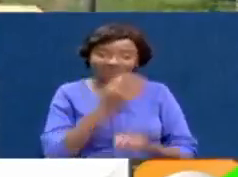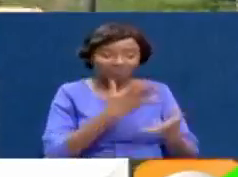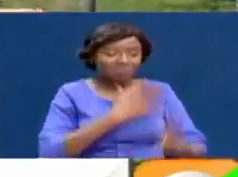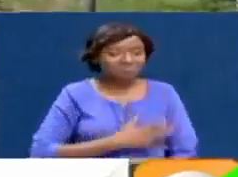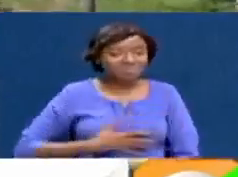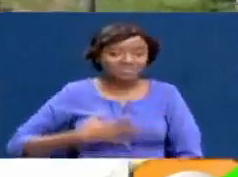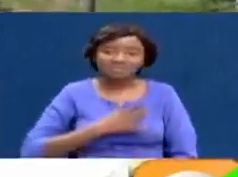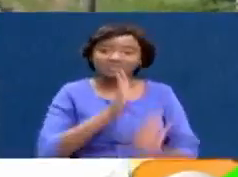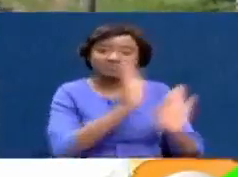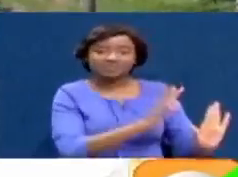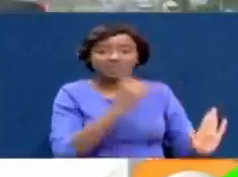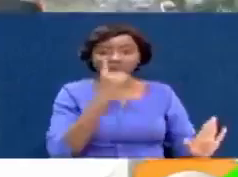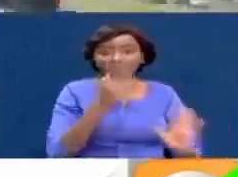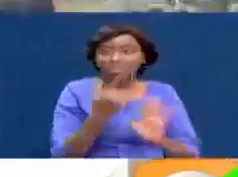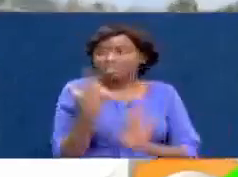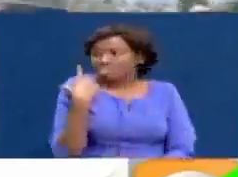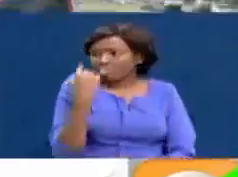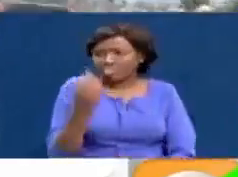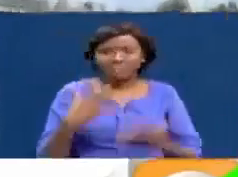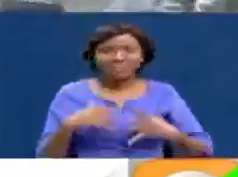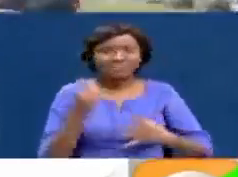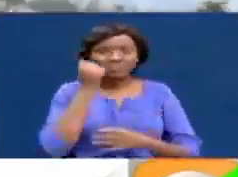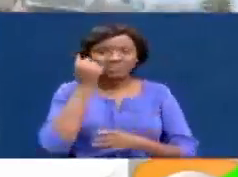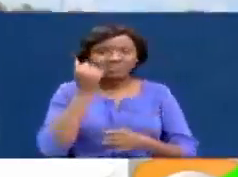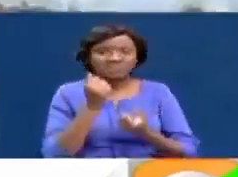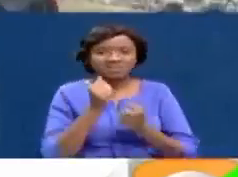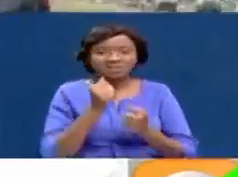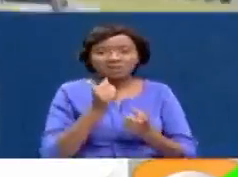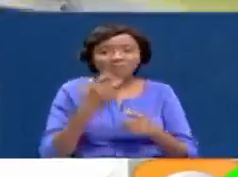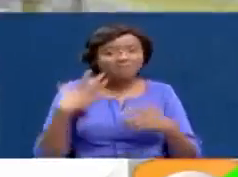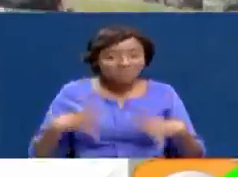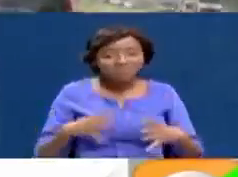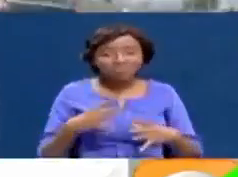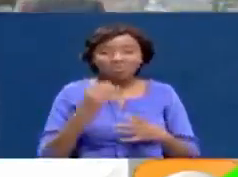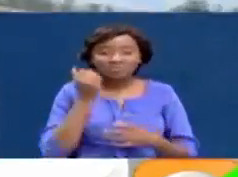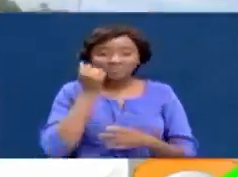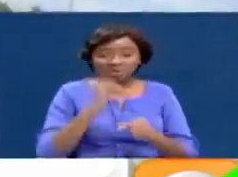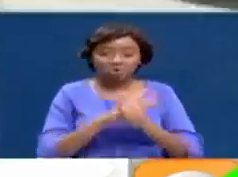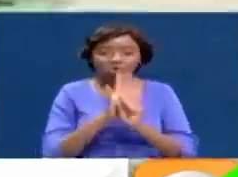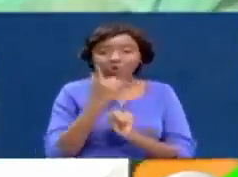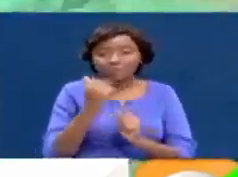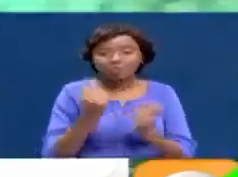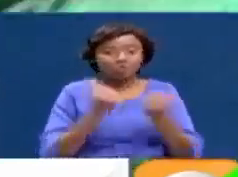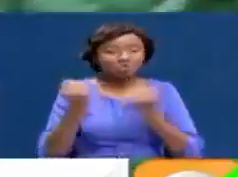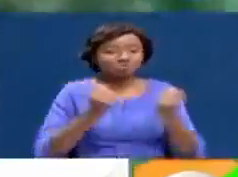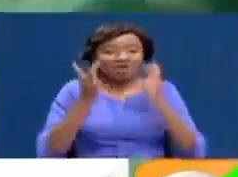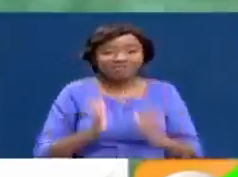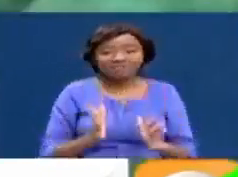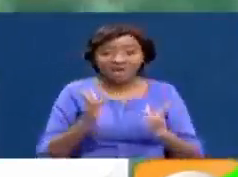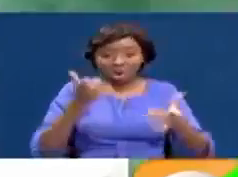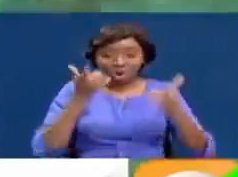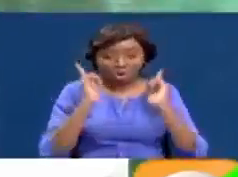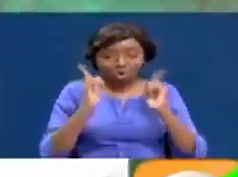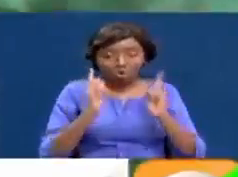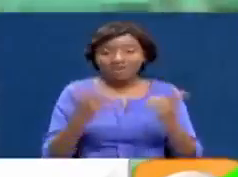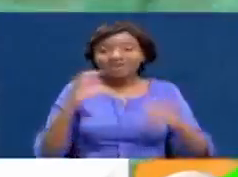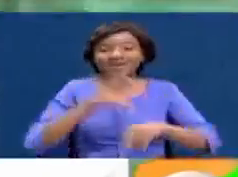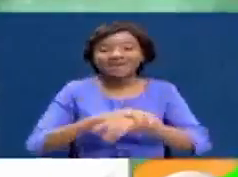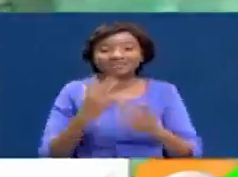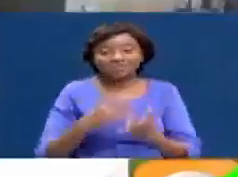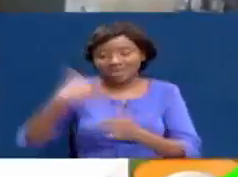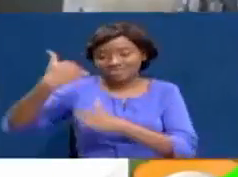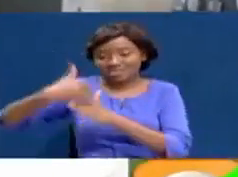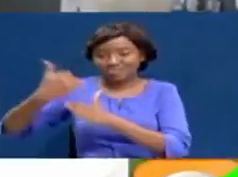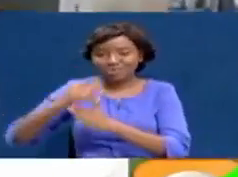majuzi madereva wa malori wanaosafirisha mizigo humu nchini wamepatikana na virusi vya COVID-19 katika mpaka wa Kenya